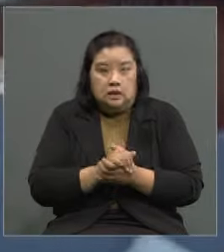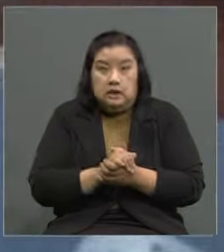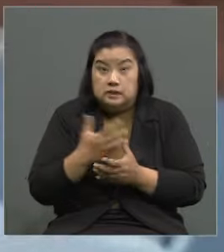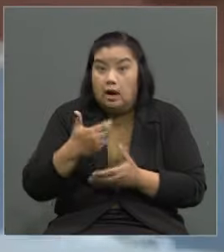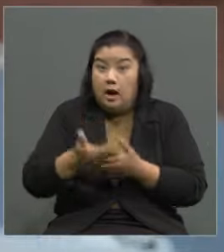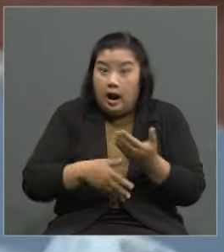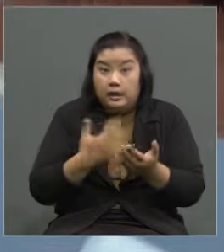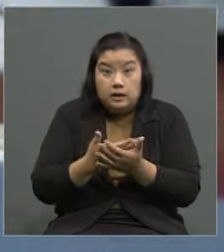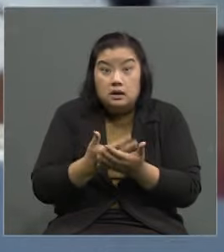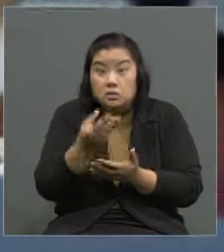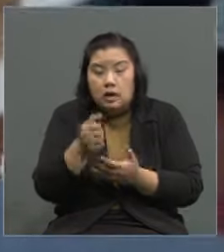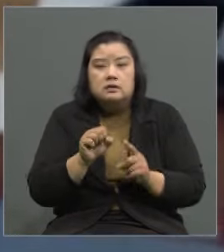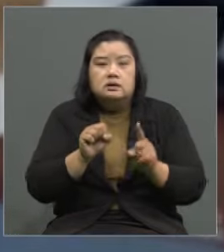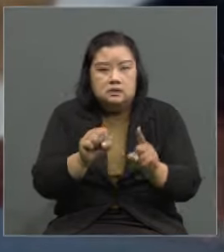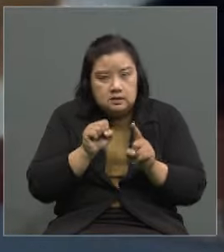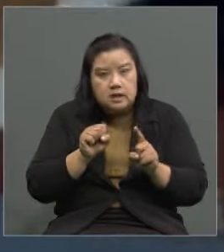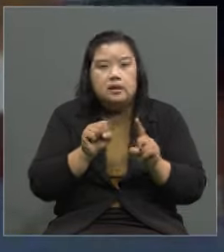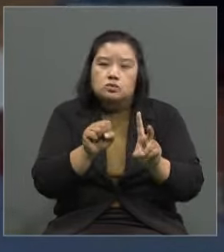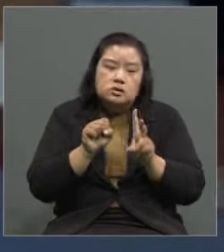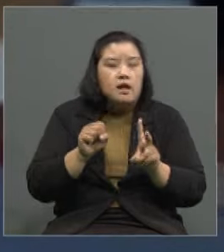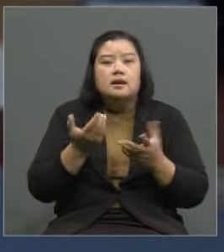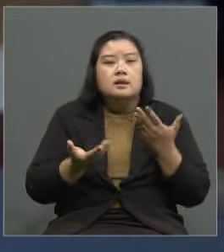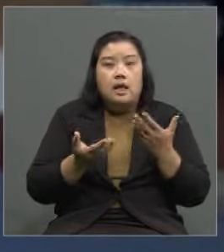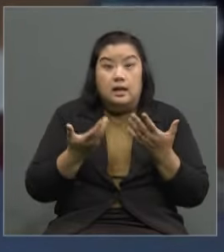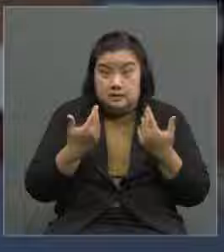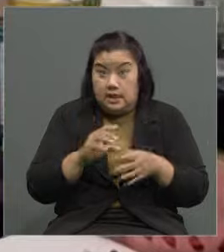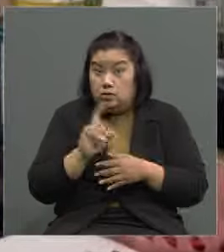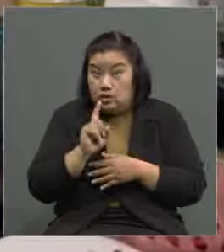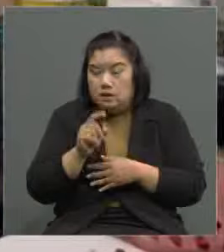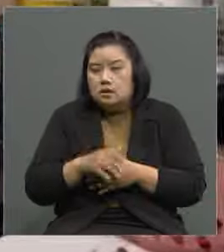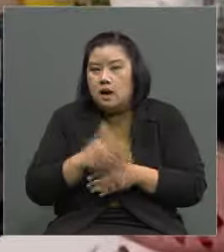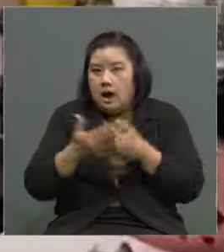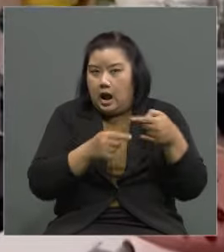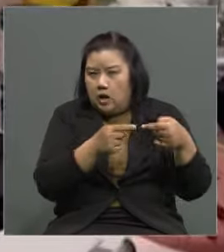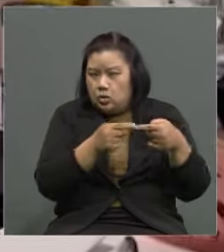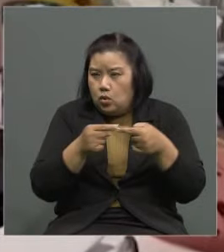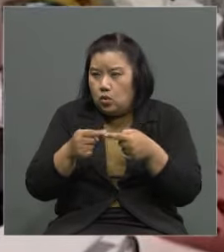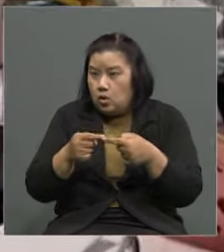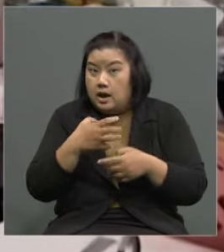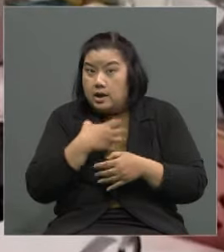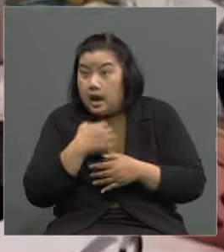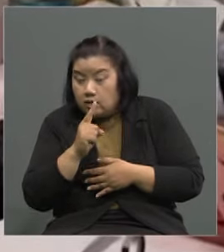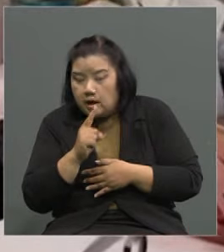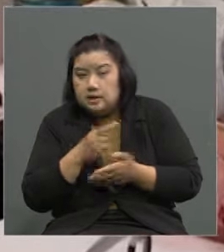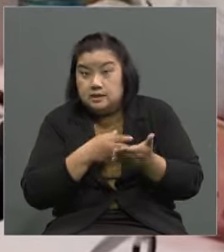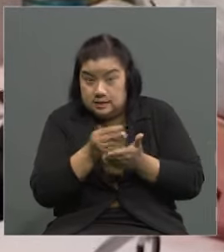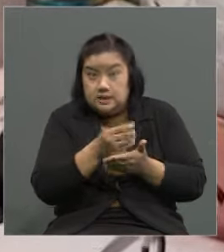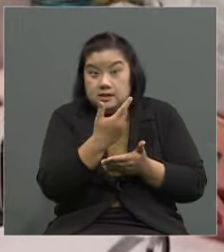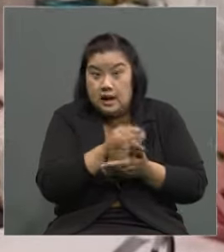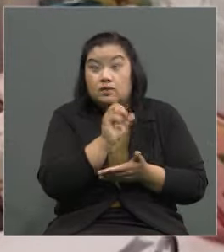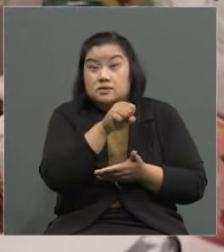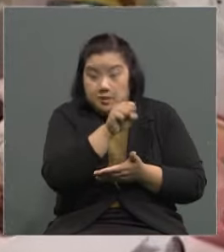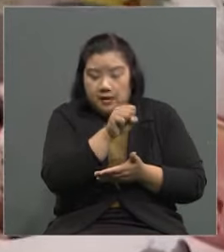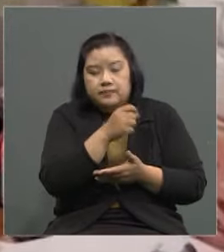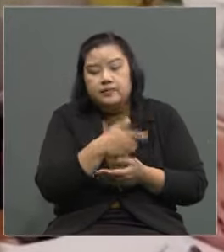ั้งก็ขายกันเป็นหลักแสนไฮะแล้วนอกจากนี้เนี่ยขายมาเสร็จก็จะมีการเอาไปขายต่อซื้อมาชื่อละ 50ตังค์ 75